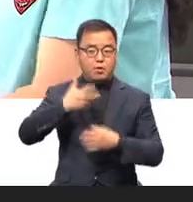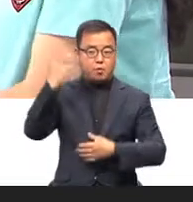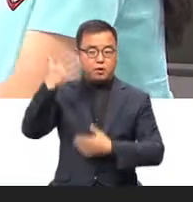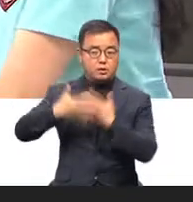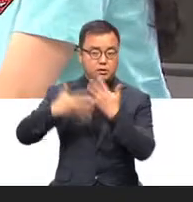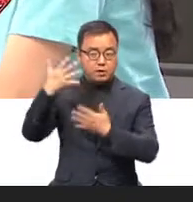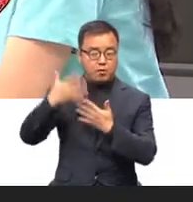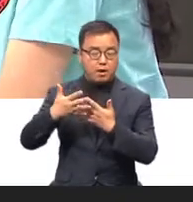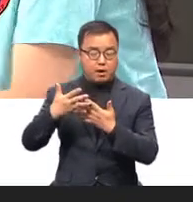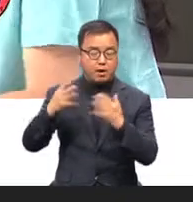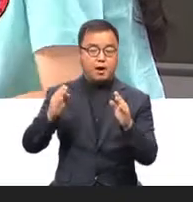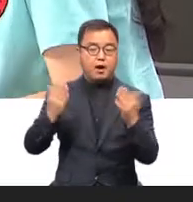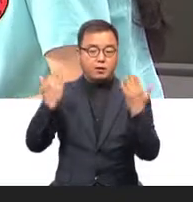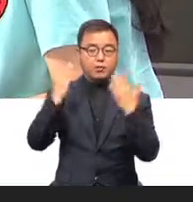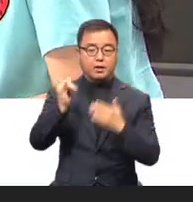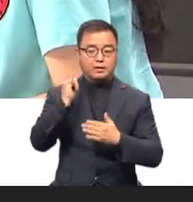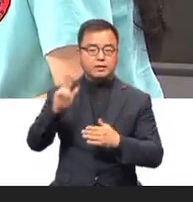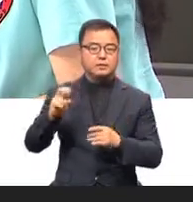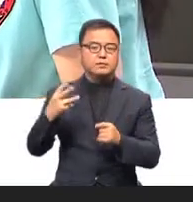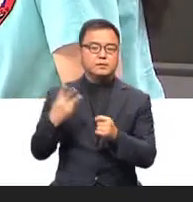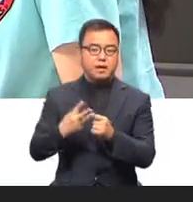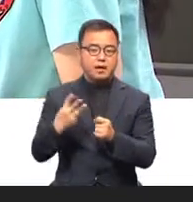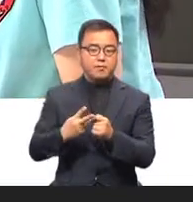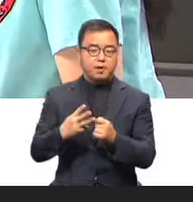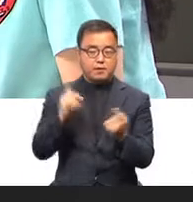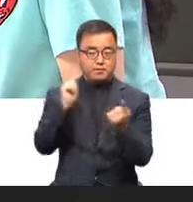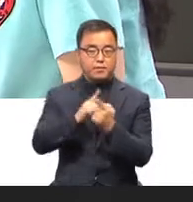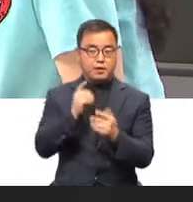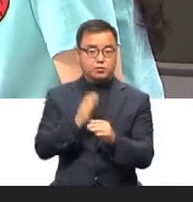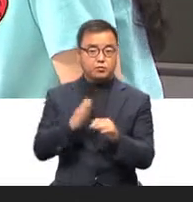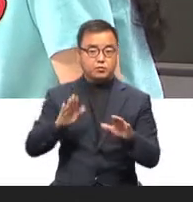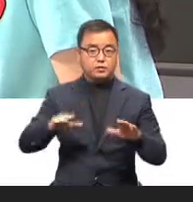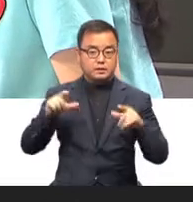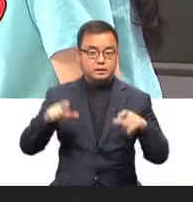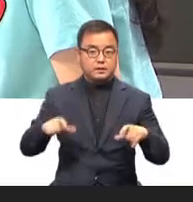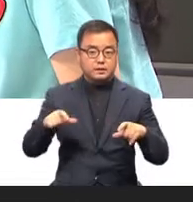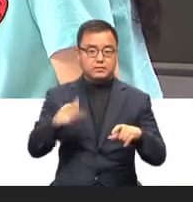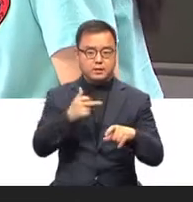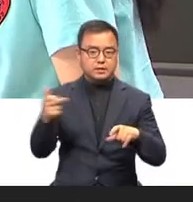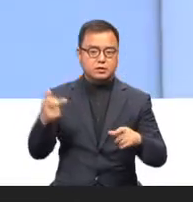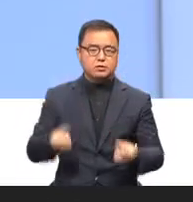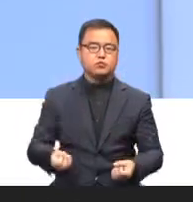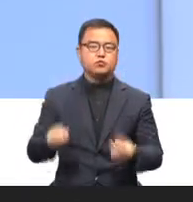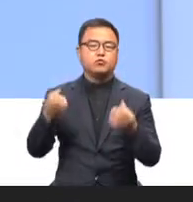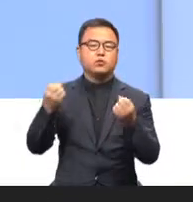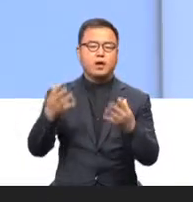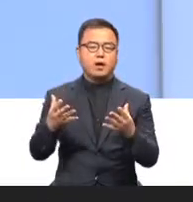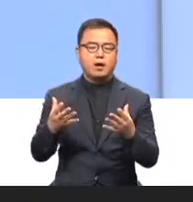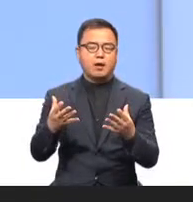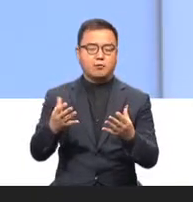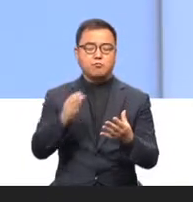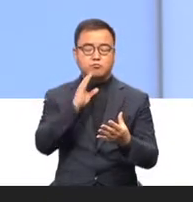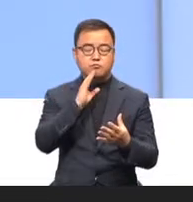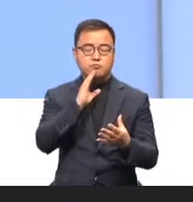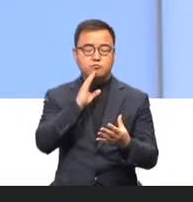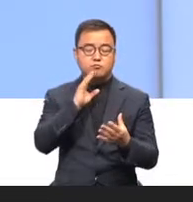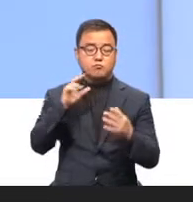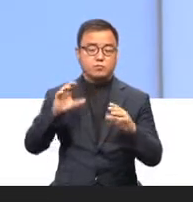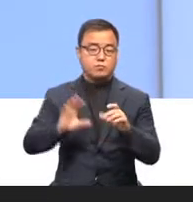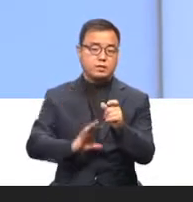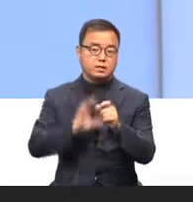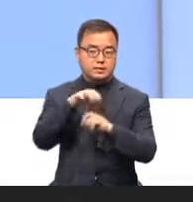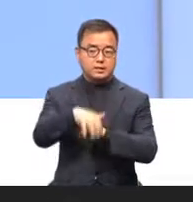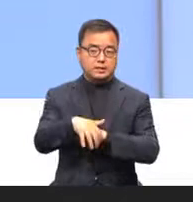있습니다 벌써 이 13회째를 맞고 있는 만큼 일단 지금 지역에 큰 축제로 자리 잡았으면 물론이고요 지금 이제 세 개의